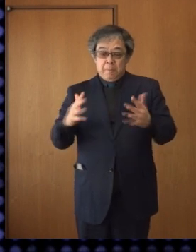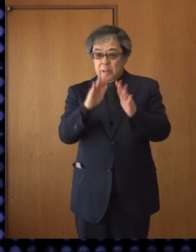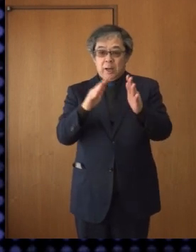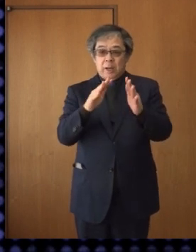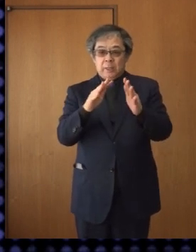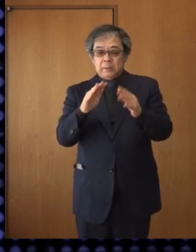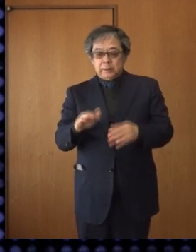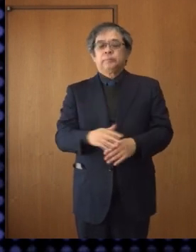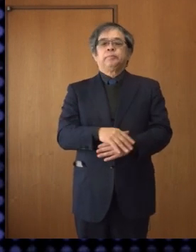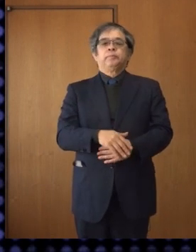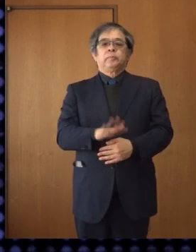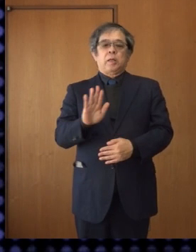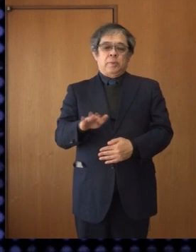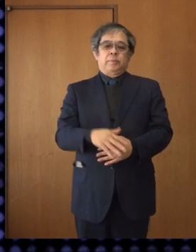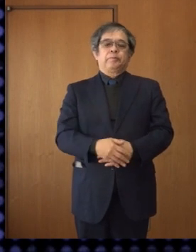が。